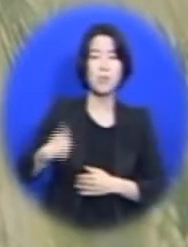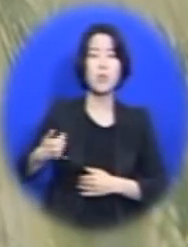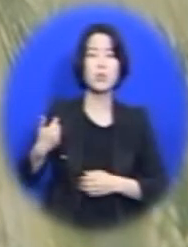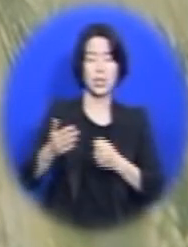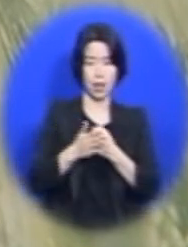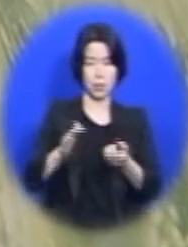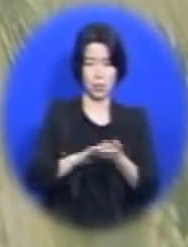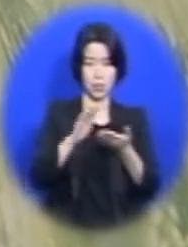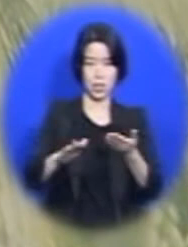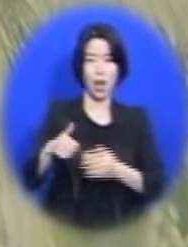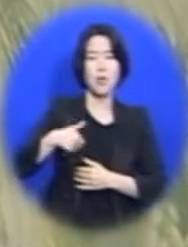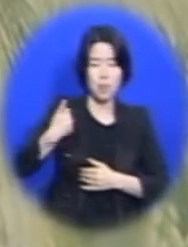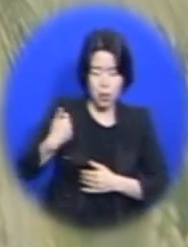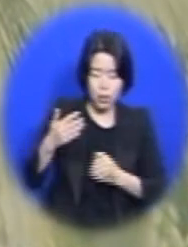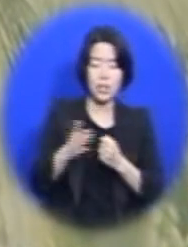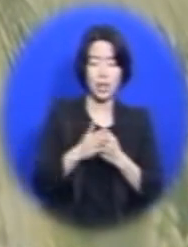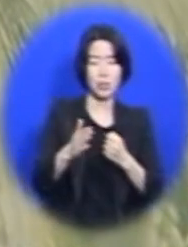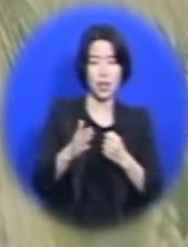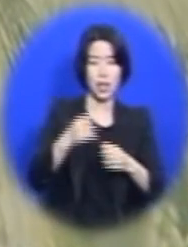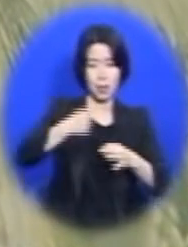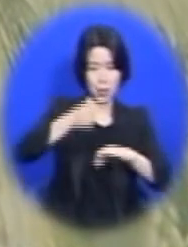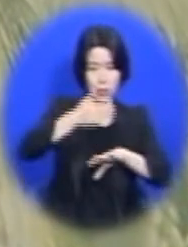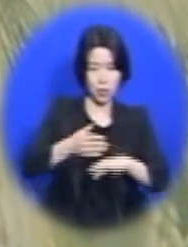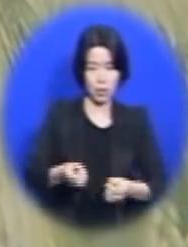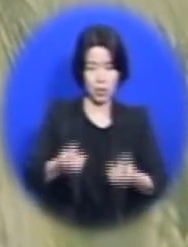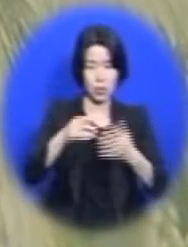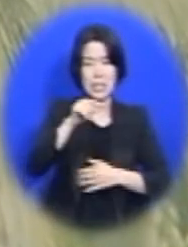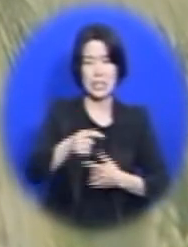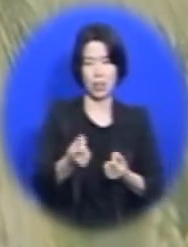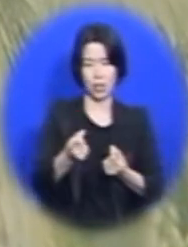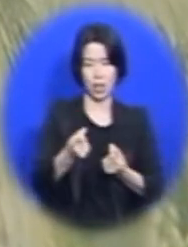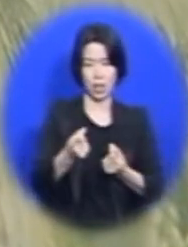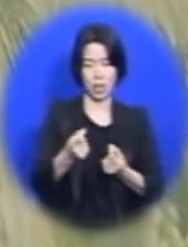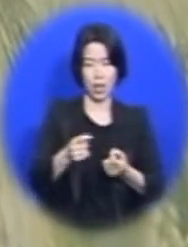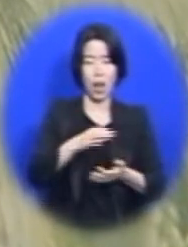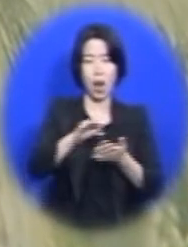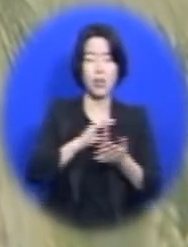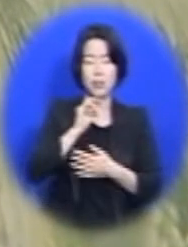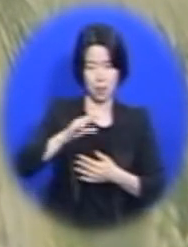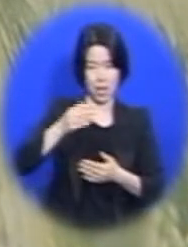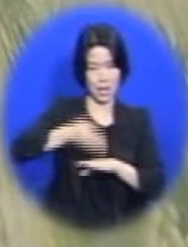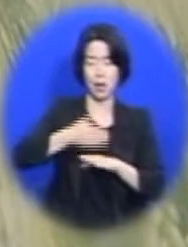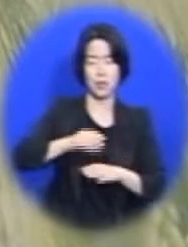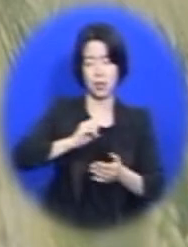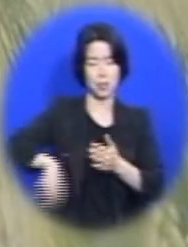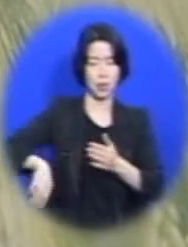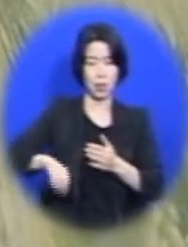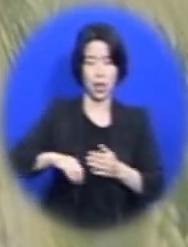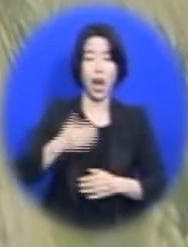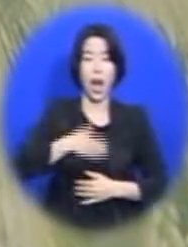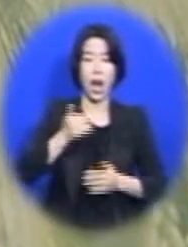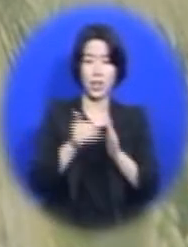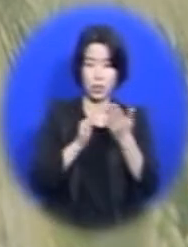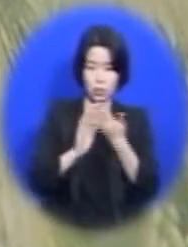그렇습니다. 모르기 때문에 맥주 감사 주일을 그렇게 지키는 거예요. 알고 나면 내가